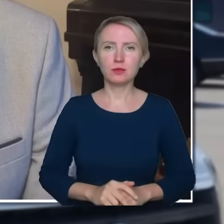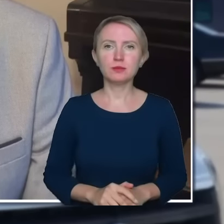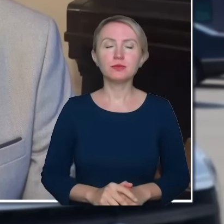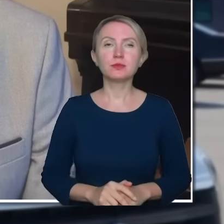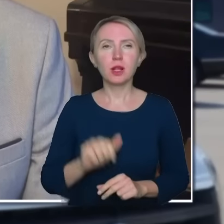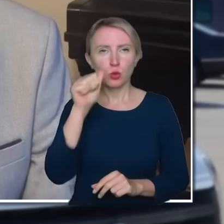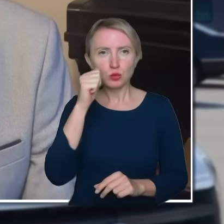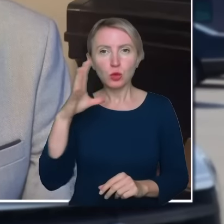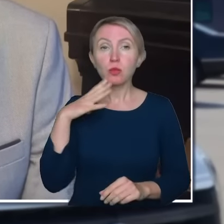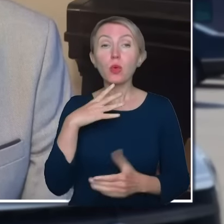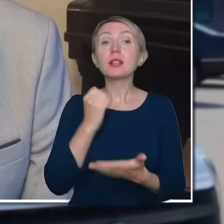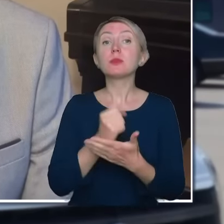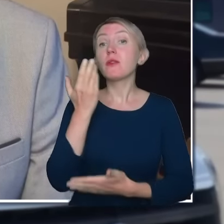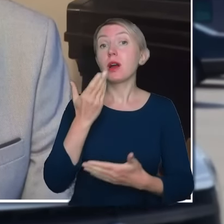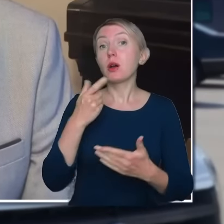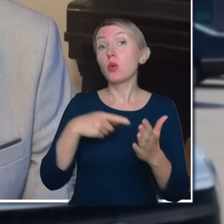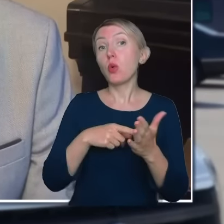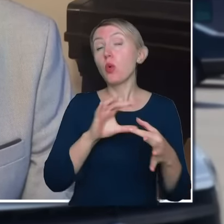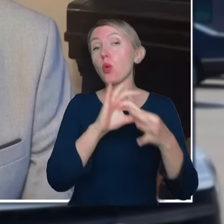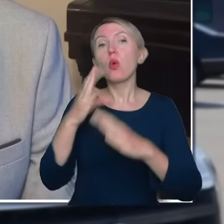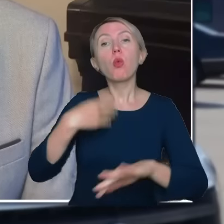dotyczy uprawnień